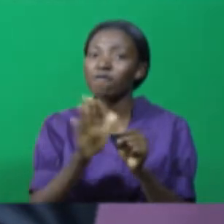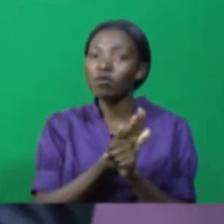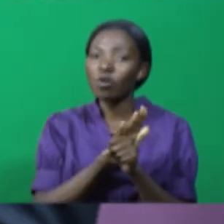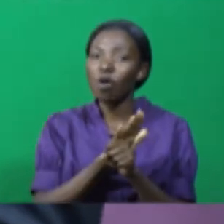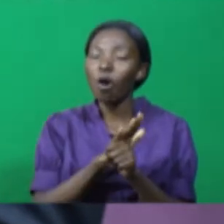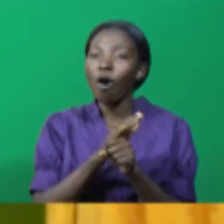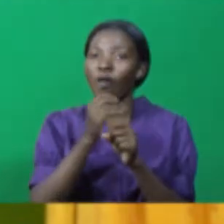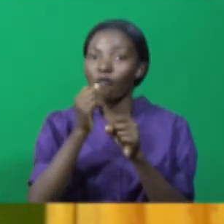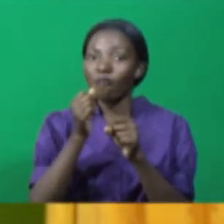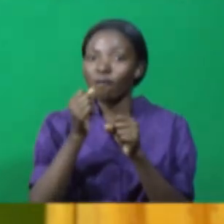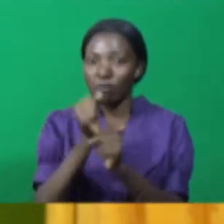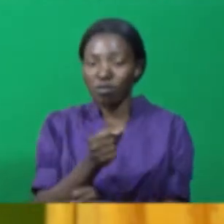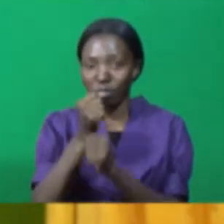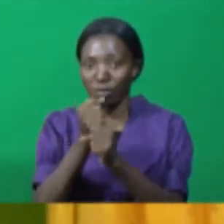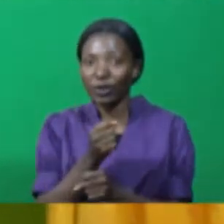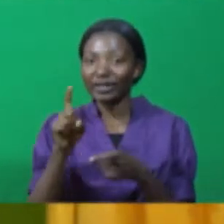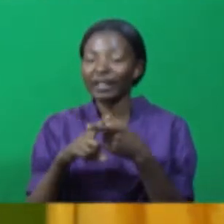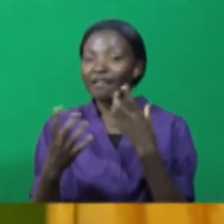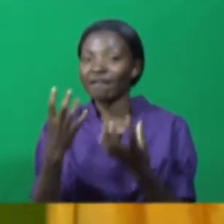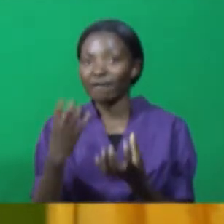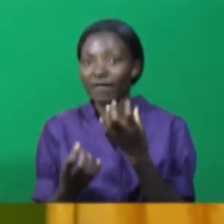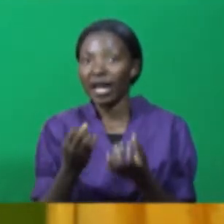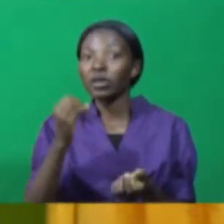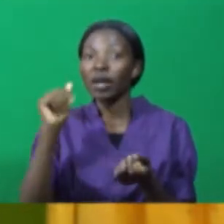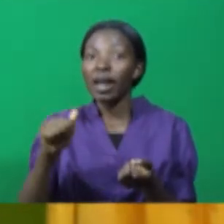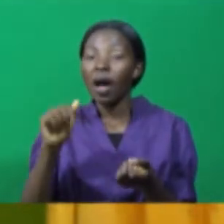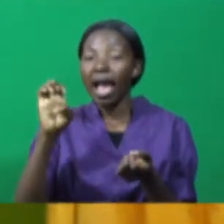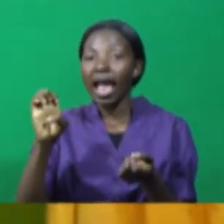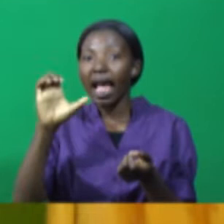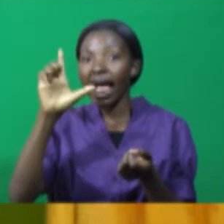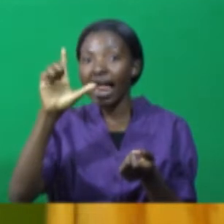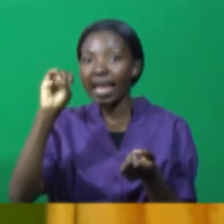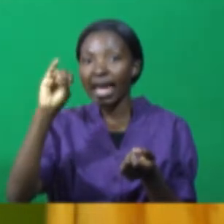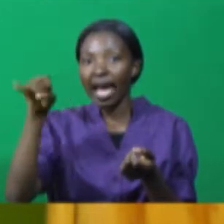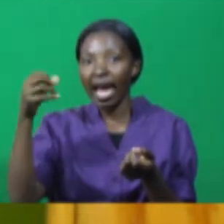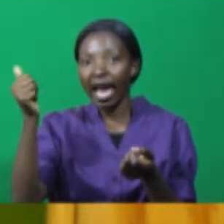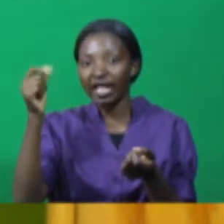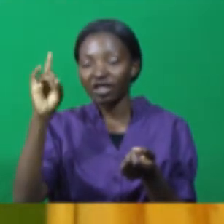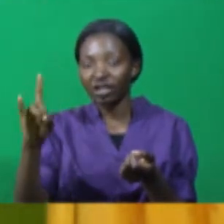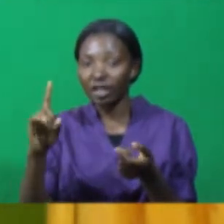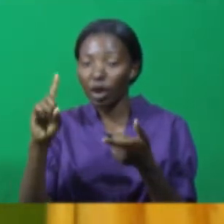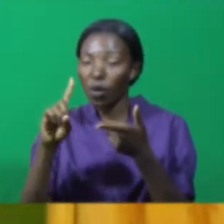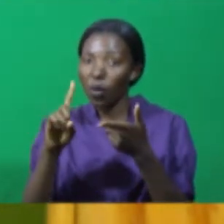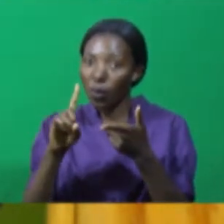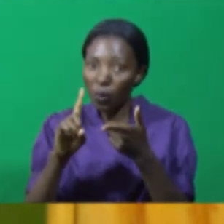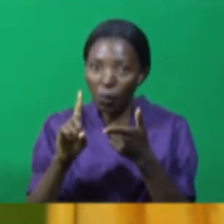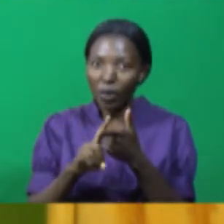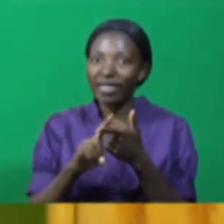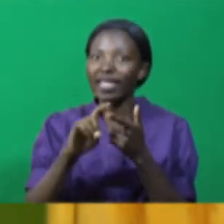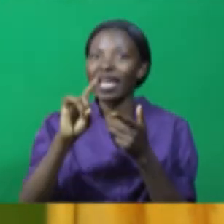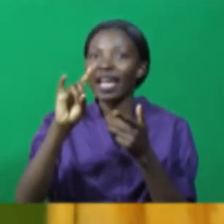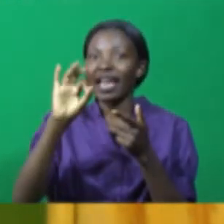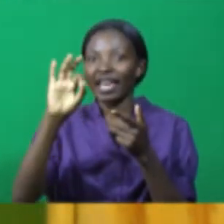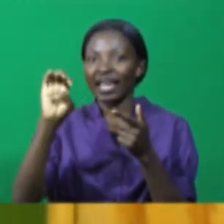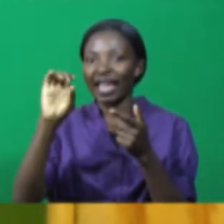zvakakomba Erisha. Erisha ane muranda wake vari mugomo. Yes. Vavingwa nemasoja evaAsiria. Aruda kusvikobata Erisha